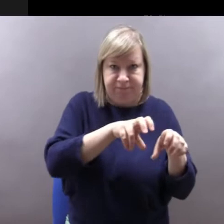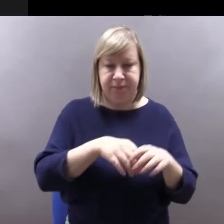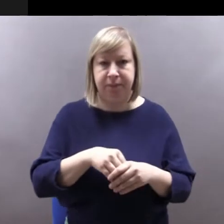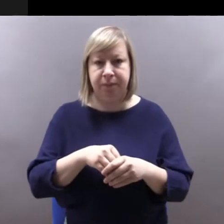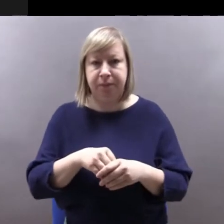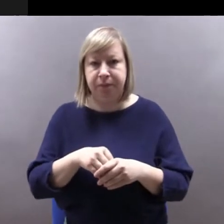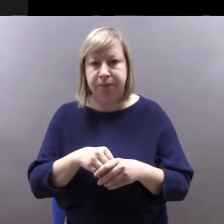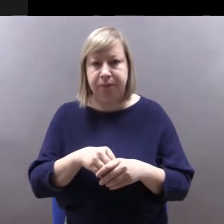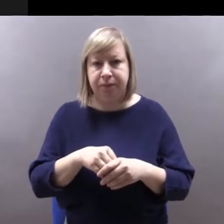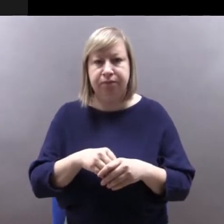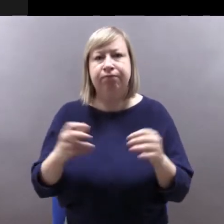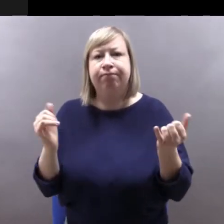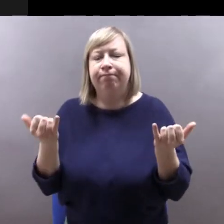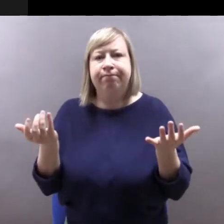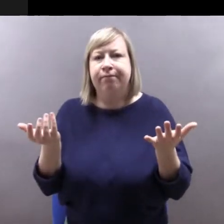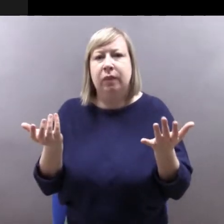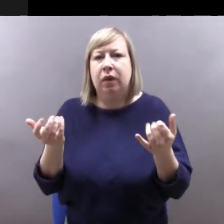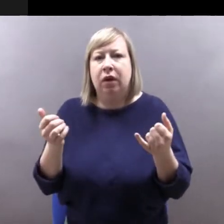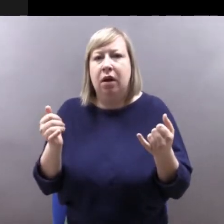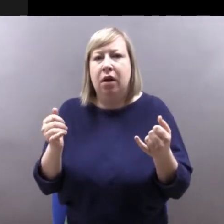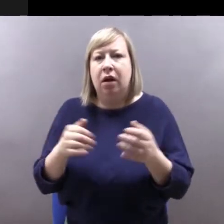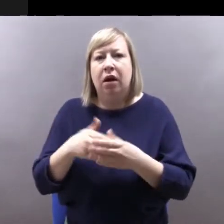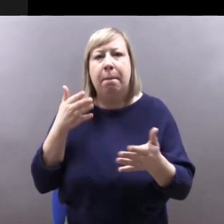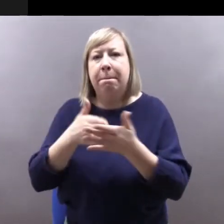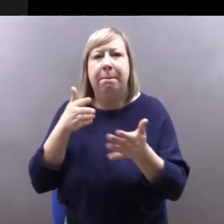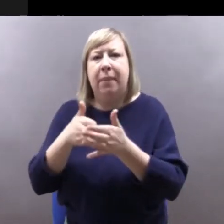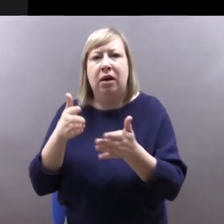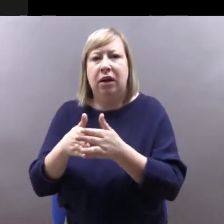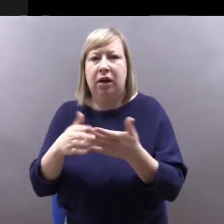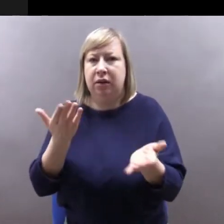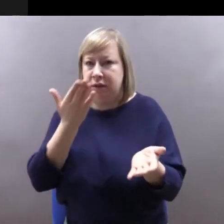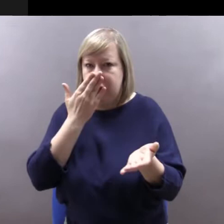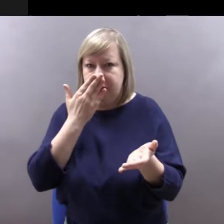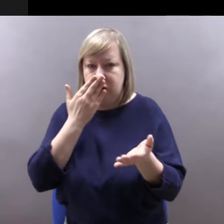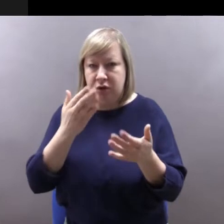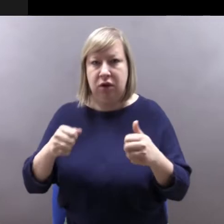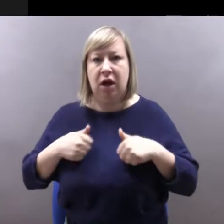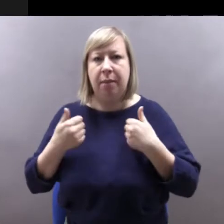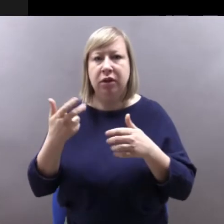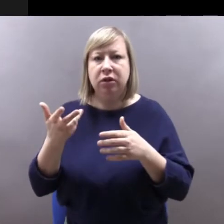To trochę oczywiste pytanie. Jakie są bariery w tym, żebyś ty mogła pojechać